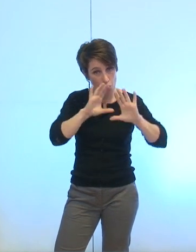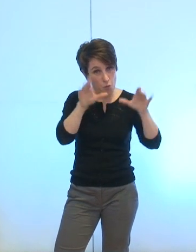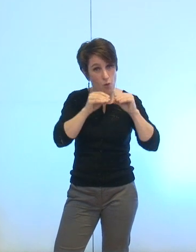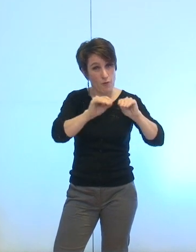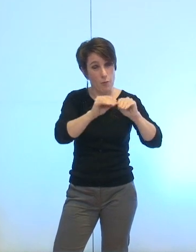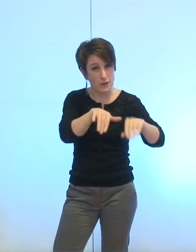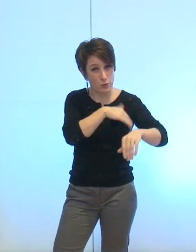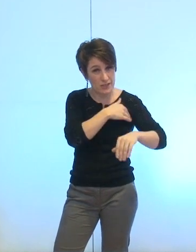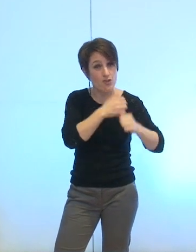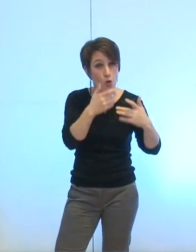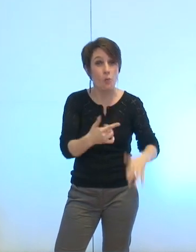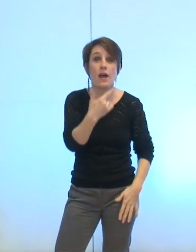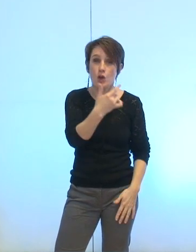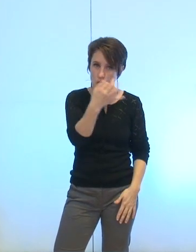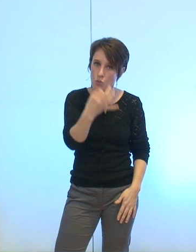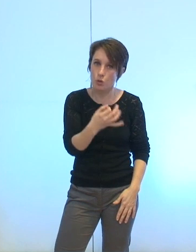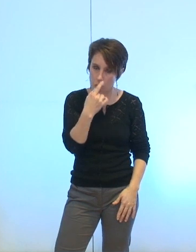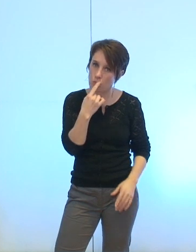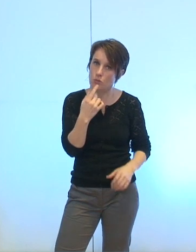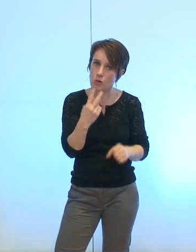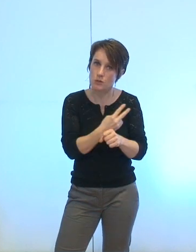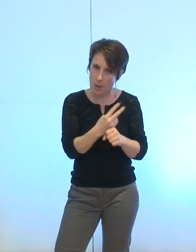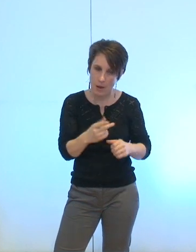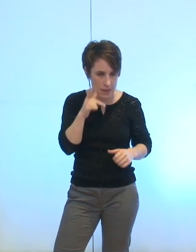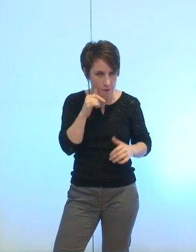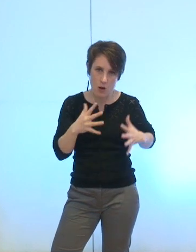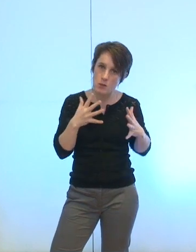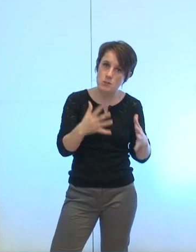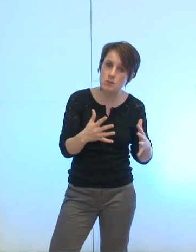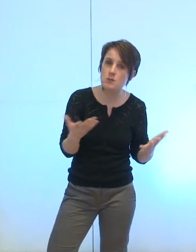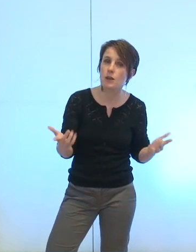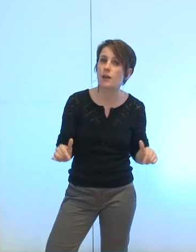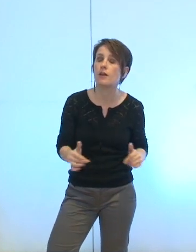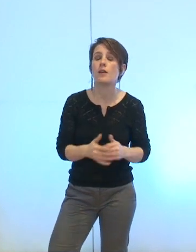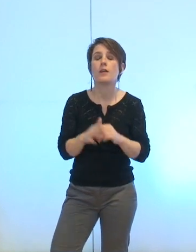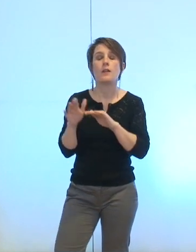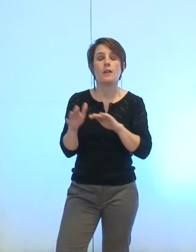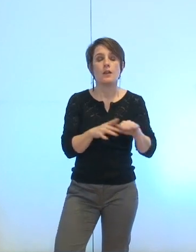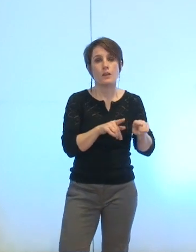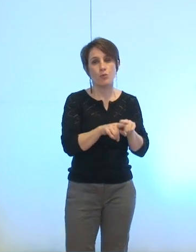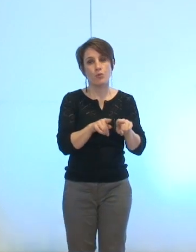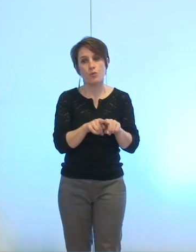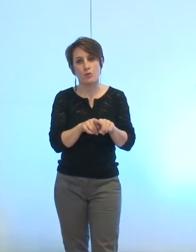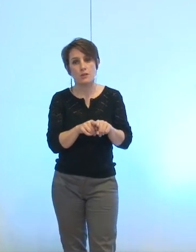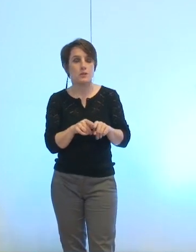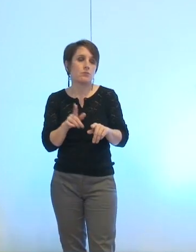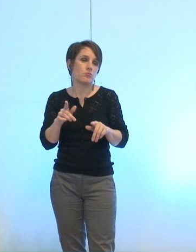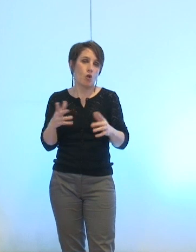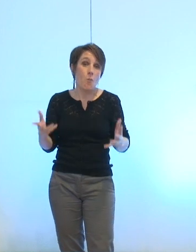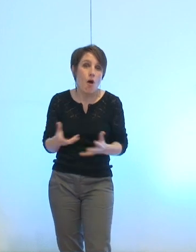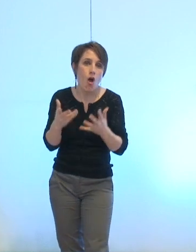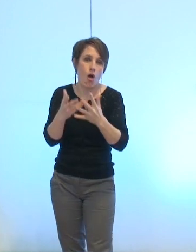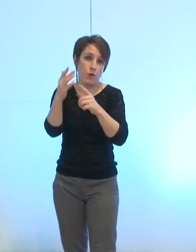quand même une politique plutôt volontariste et nous assumons également je ne parlerai pas des œuvres sociales